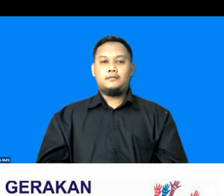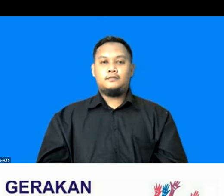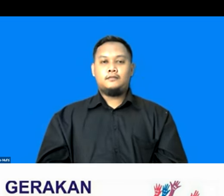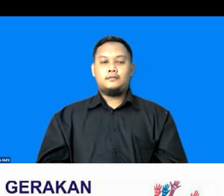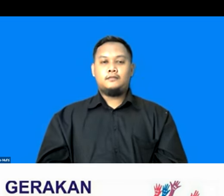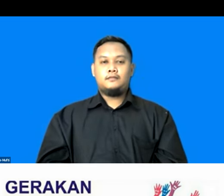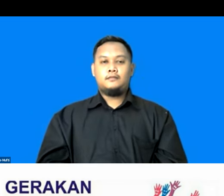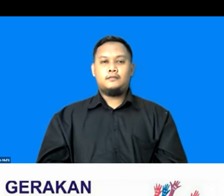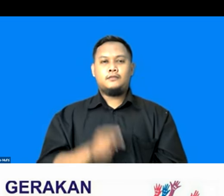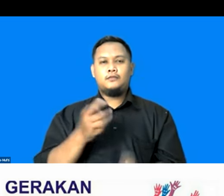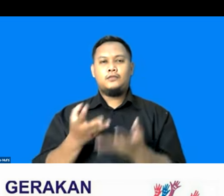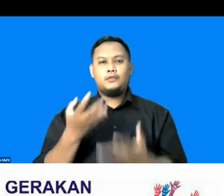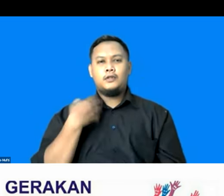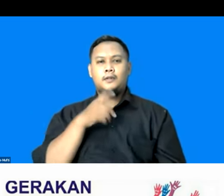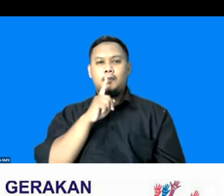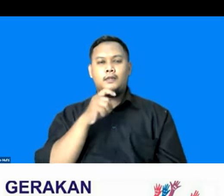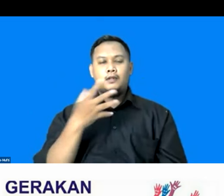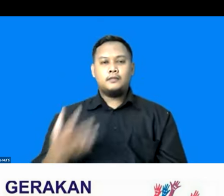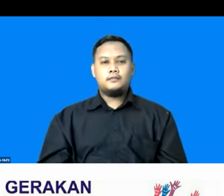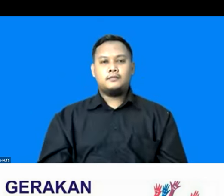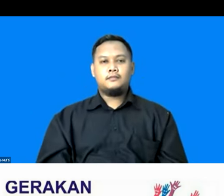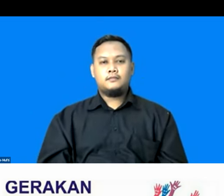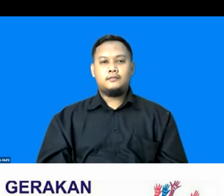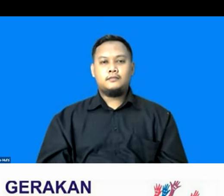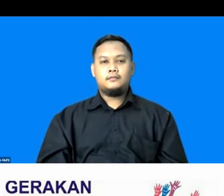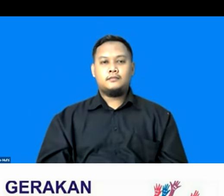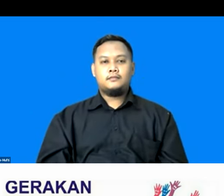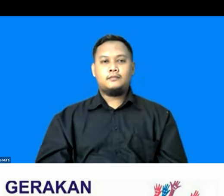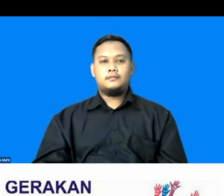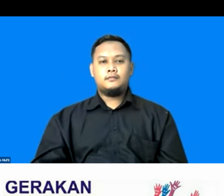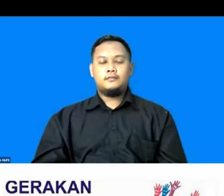baik, ini mungkin ada pertanyaan lagi dari teman-teman.